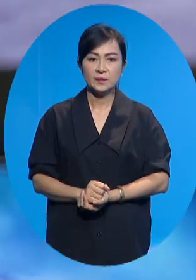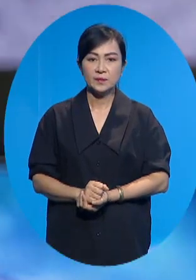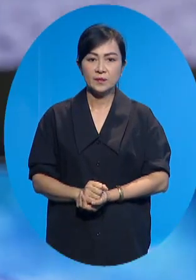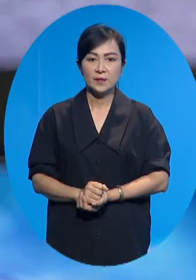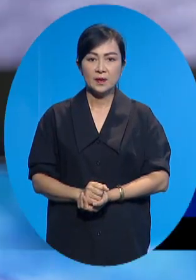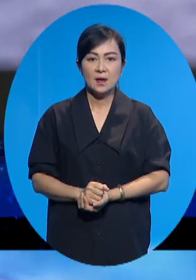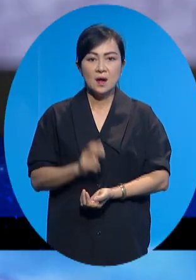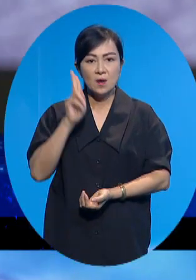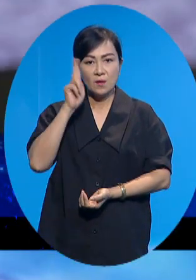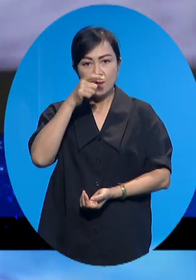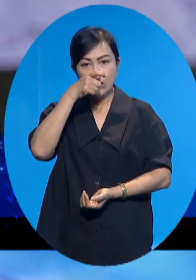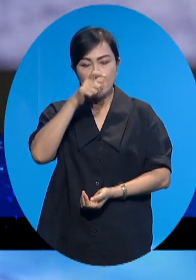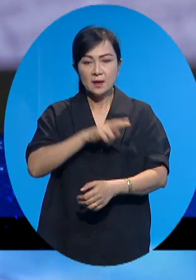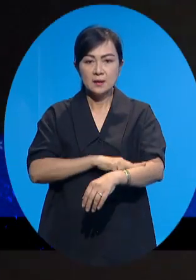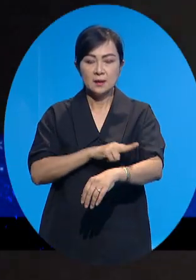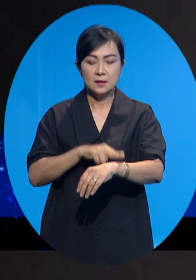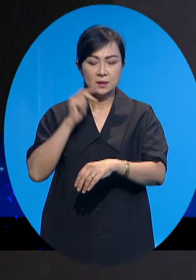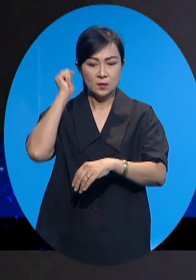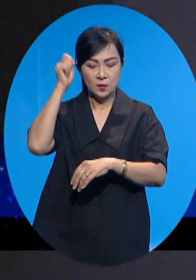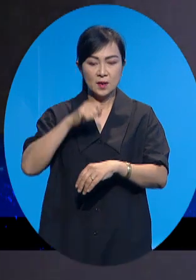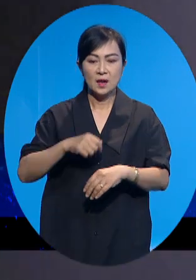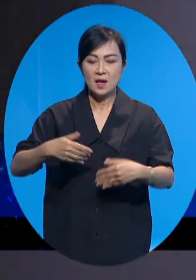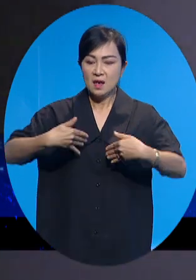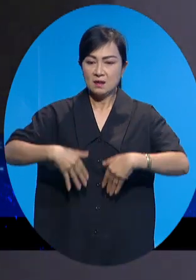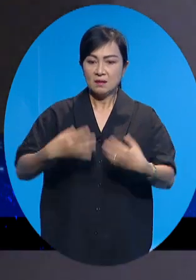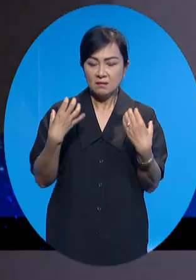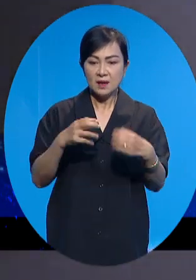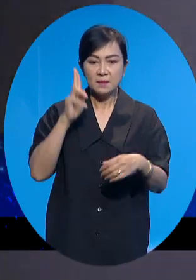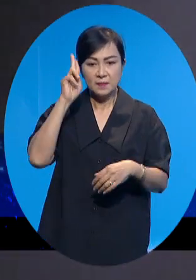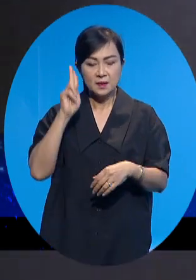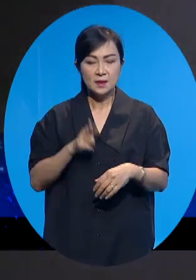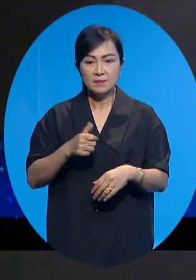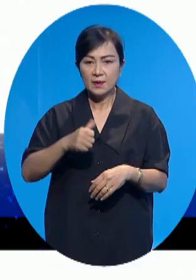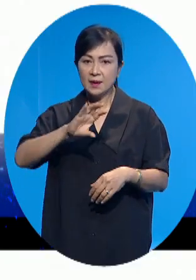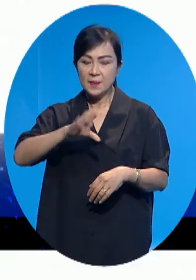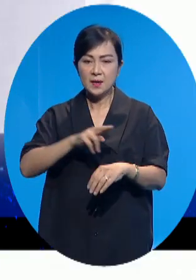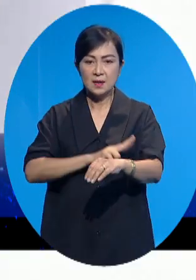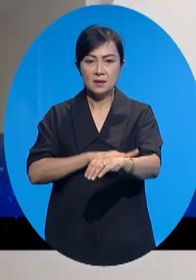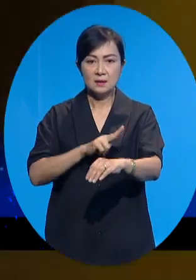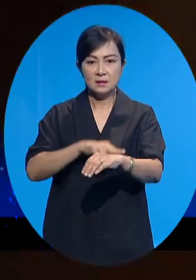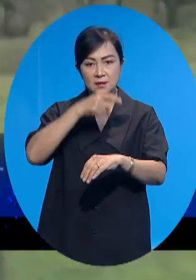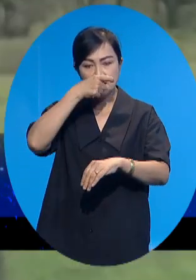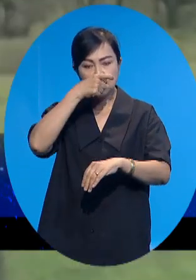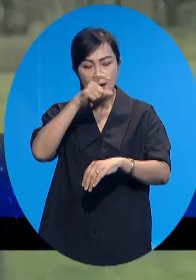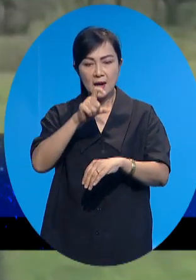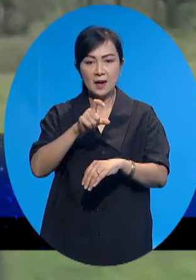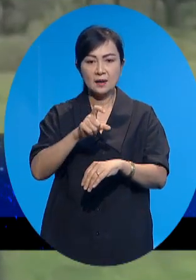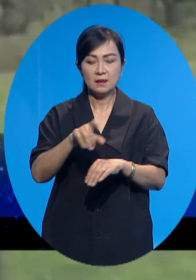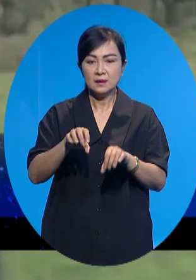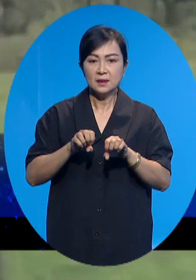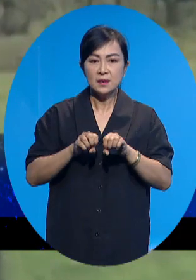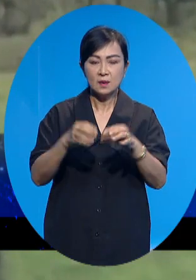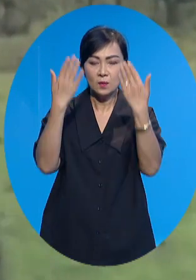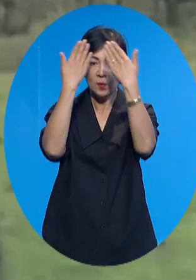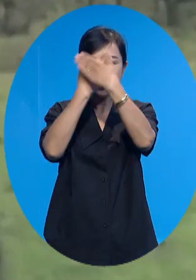Theo tuyên bố của Bộ Quốc phòng Nga, các lực lượng Ukraine đã chịu tổn thất nặng nề về binh sĩ và thiết bị. Lực lượng vũ trang Nga cũng đã tiến hành các cuộc tấn công